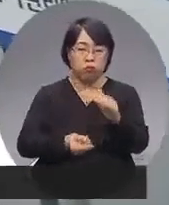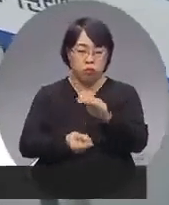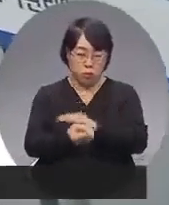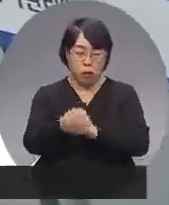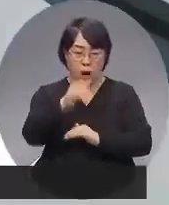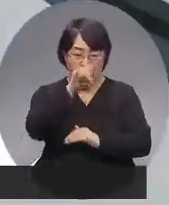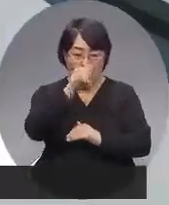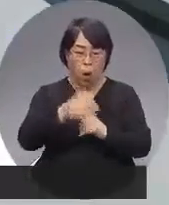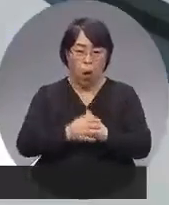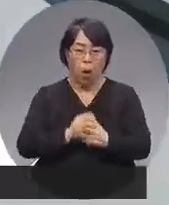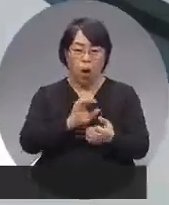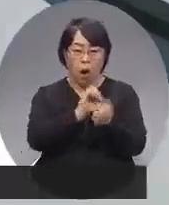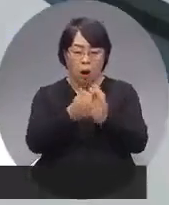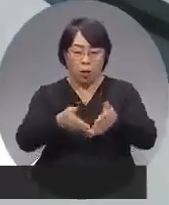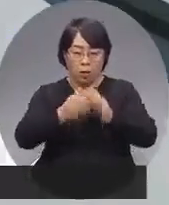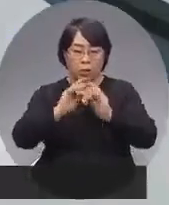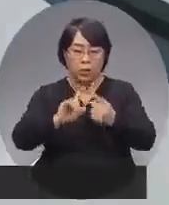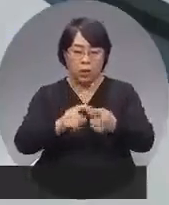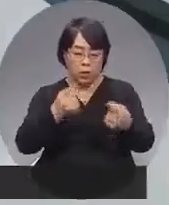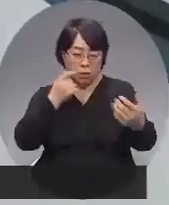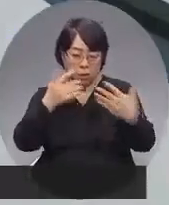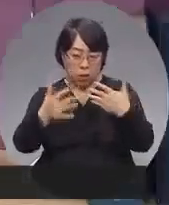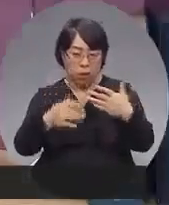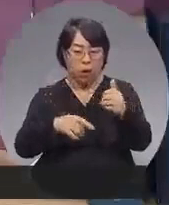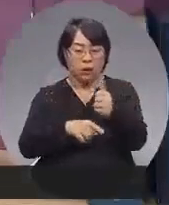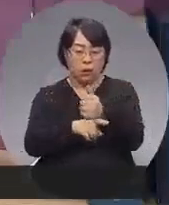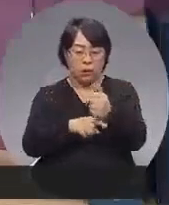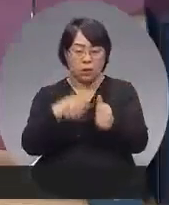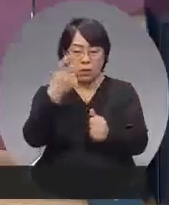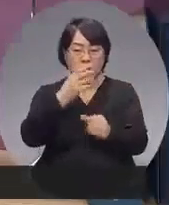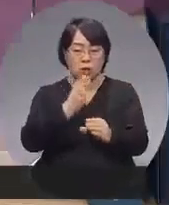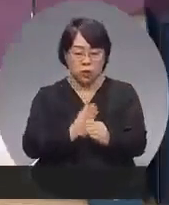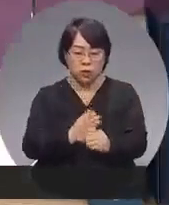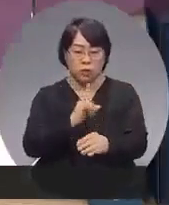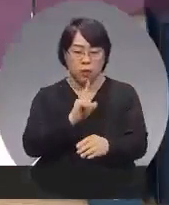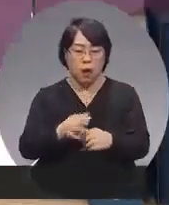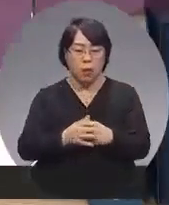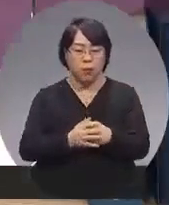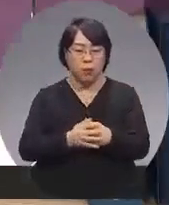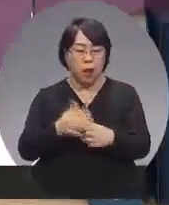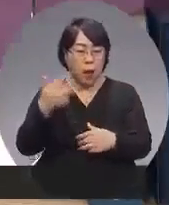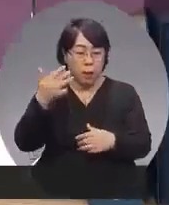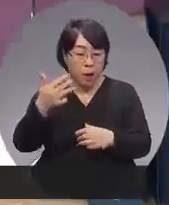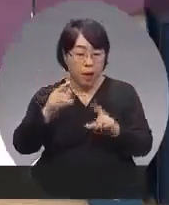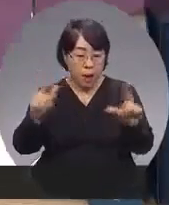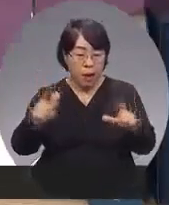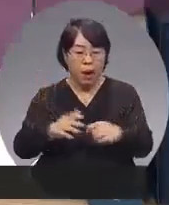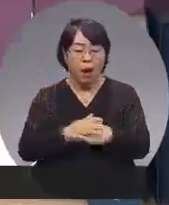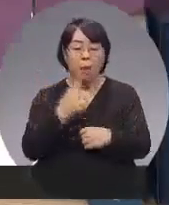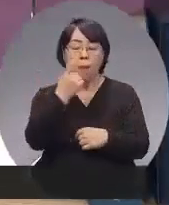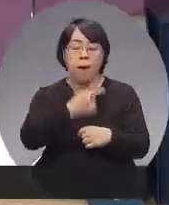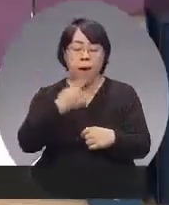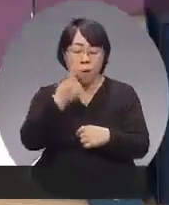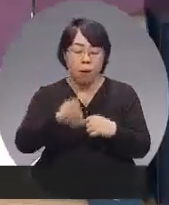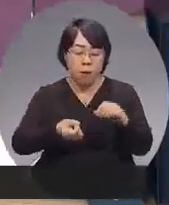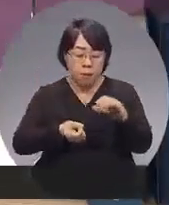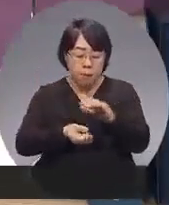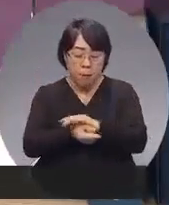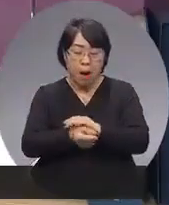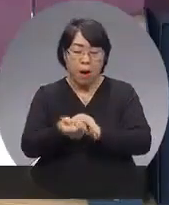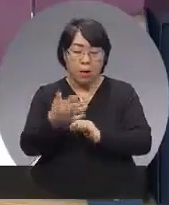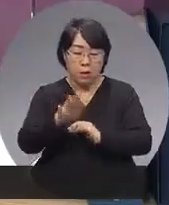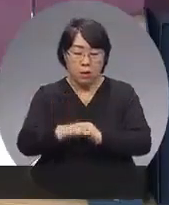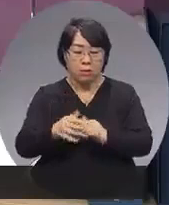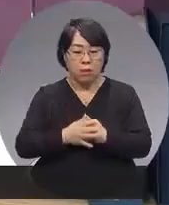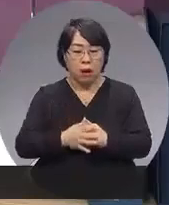정확한 사실관계를 조사 중이라고 해명했습니다. 그날 구두로 철거 명령을 내렸습니다. 하지만 주말이 지나도 철거를